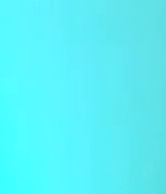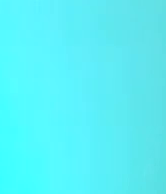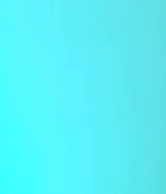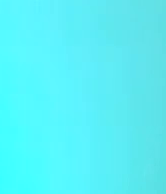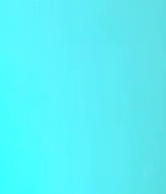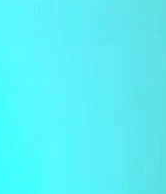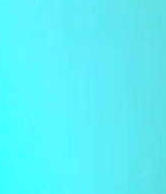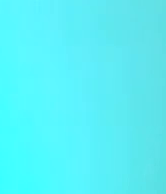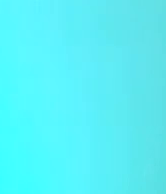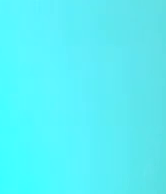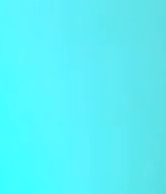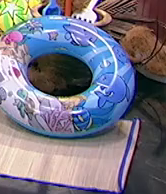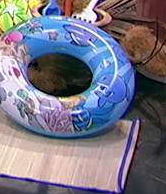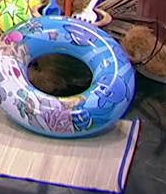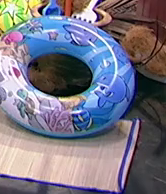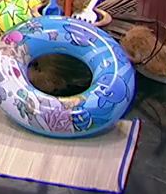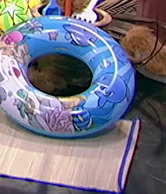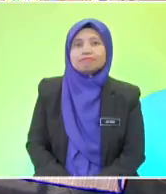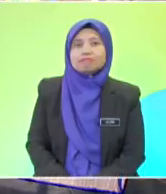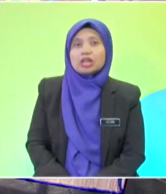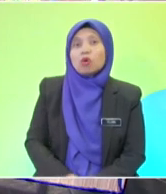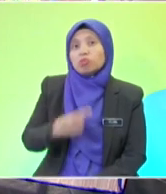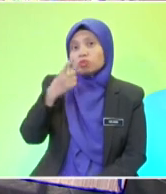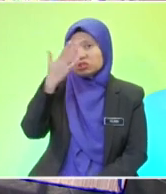kami untuk episode hari ini Oke